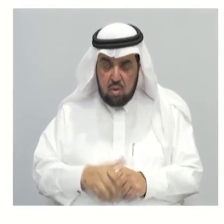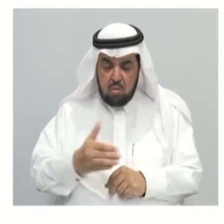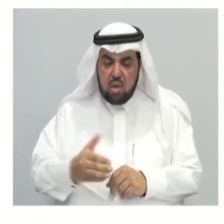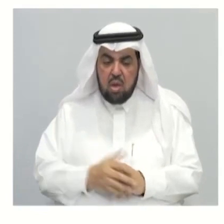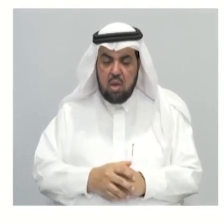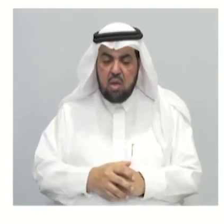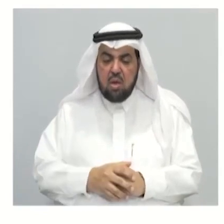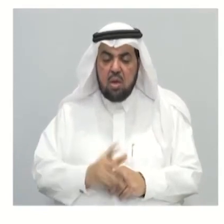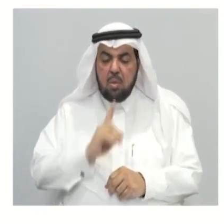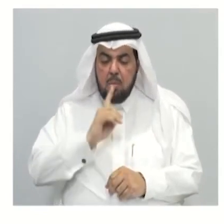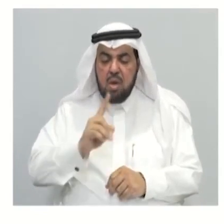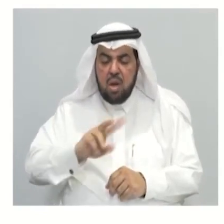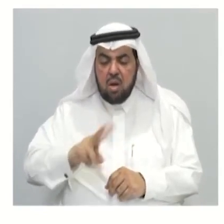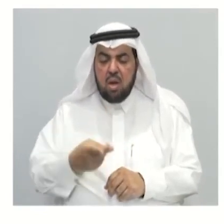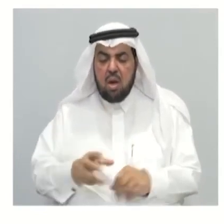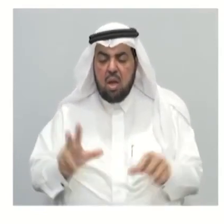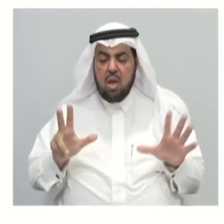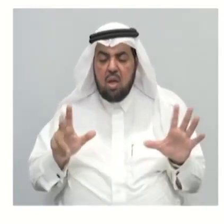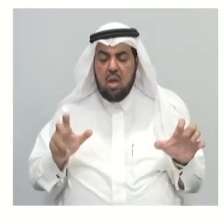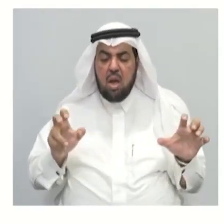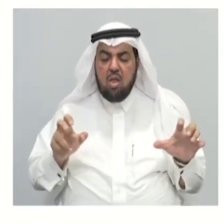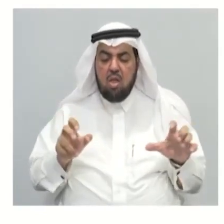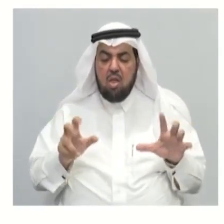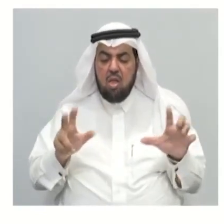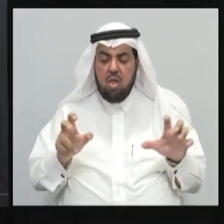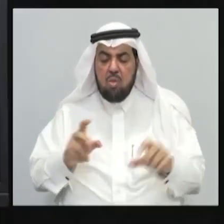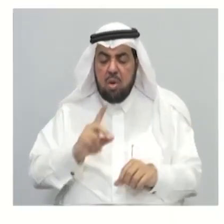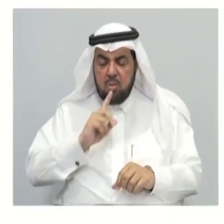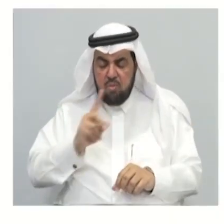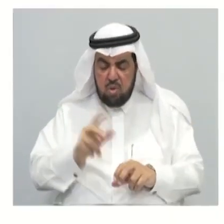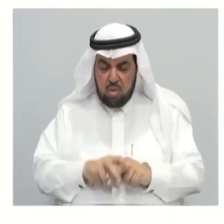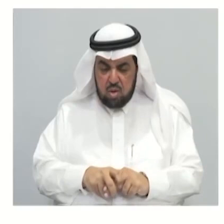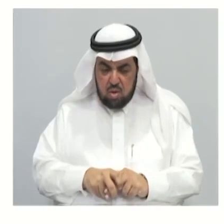الشفافيه ونغير القيمه من 100 الى